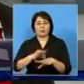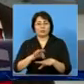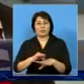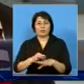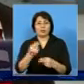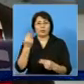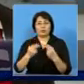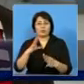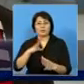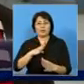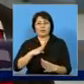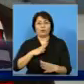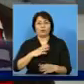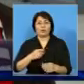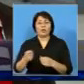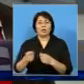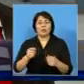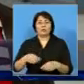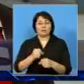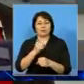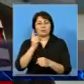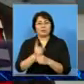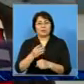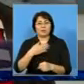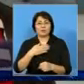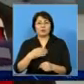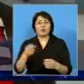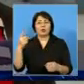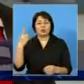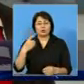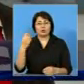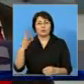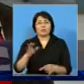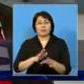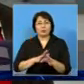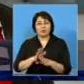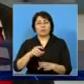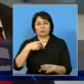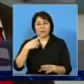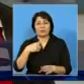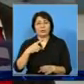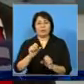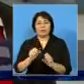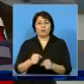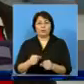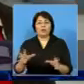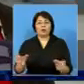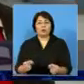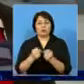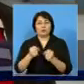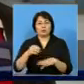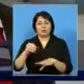болды. Басшылық алдымызға қандай тапсырма қойса, біз оны 100%-ға орындадық деп айта аламын. Қолдау көрсеткен облыс